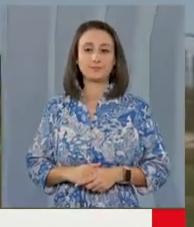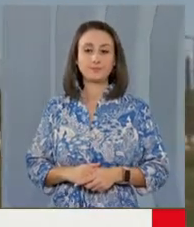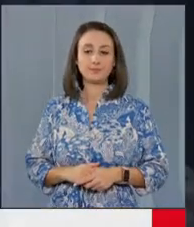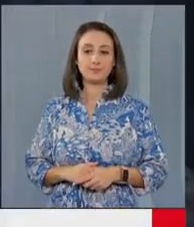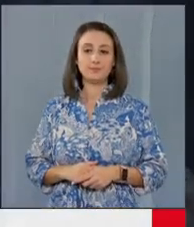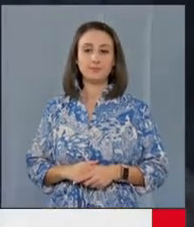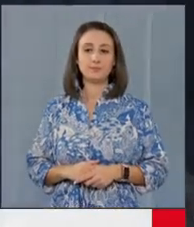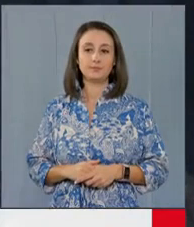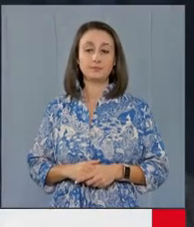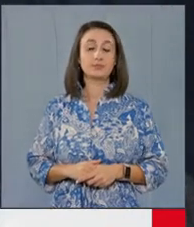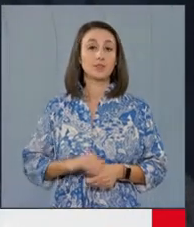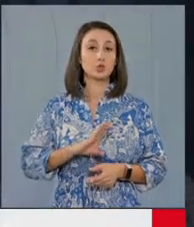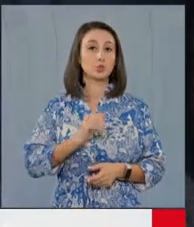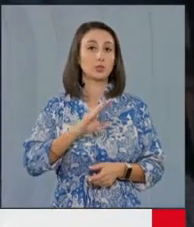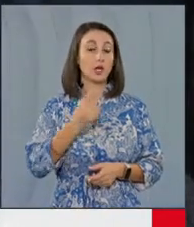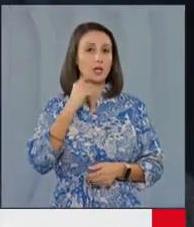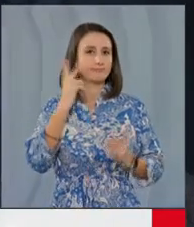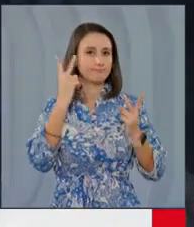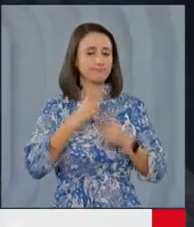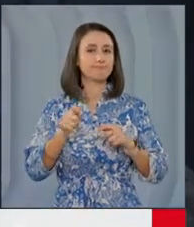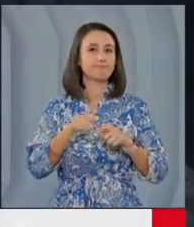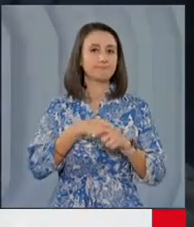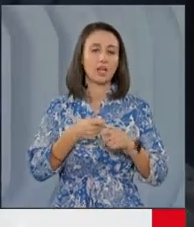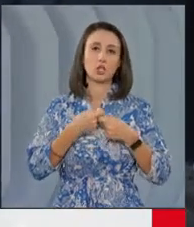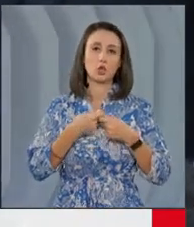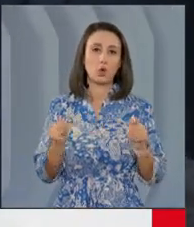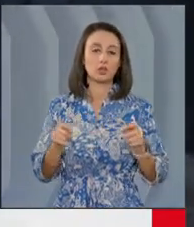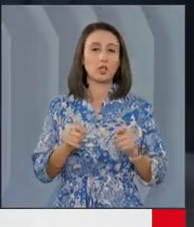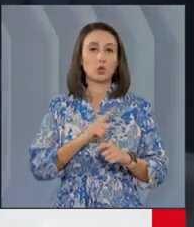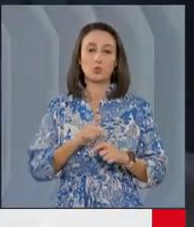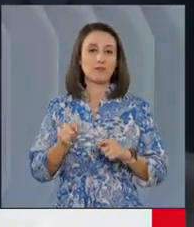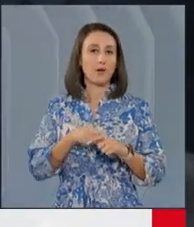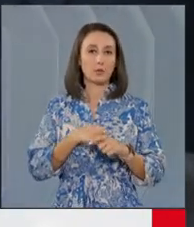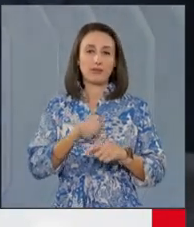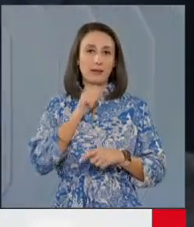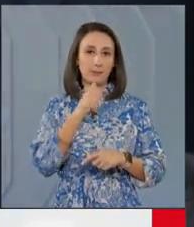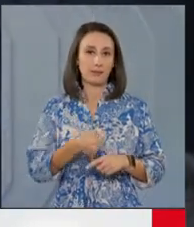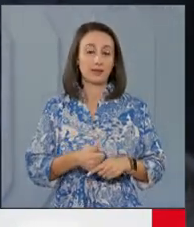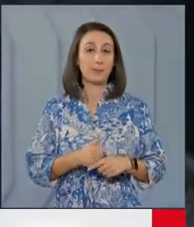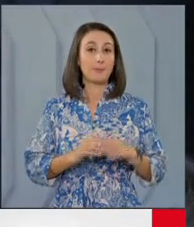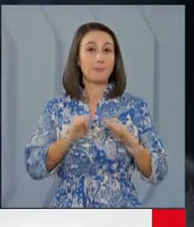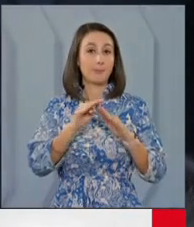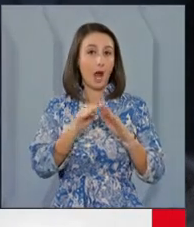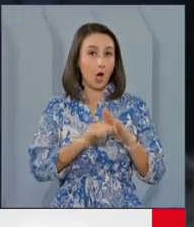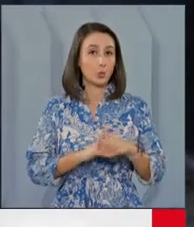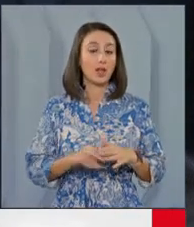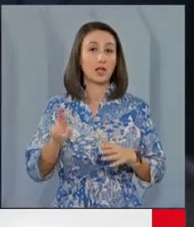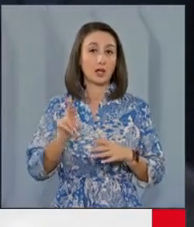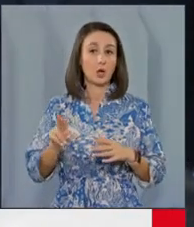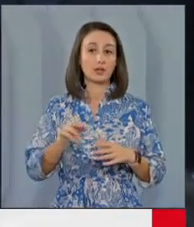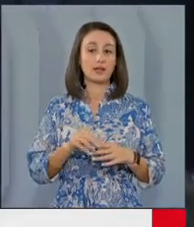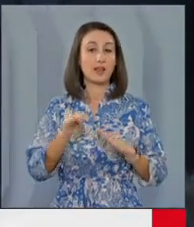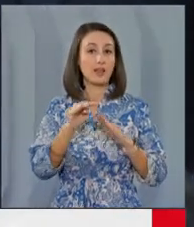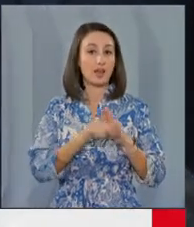energie PSD, în timp ce Nicolae Ciucă a dat de înțeles că se va schimba totul, dar nu se va modifica nimic. Pragurile, încă o dată,